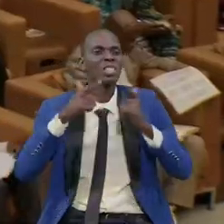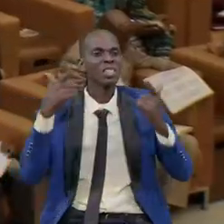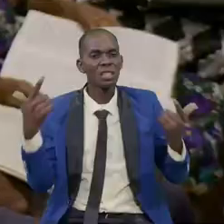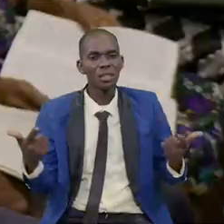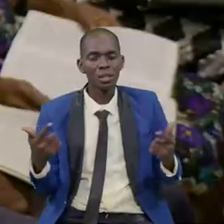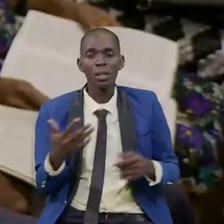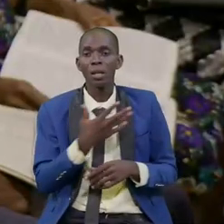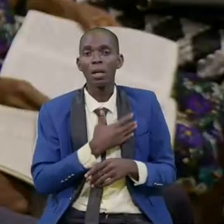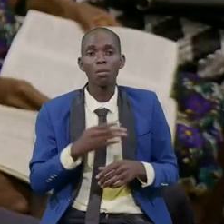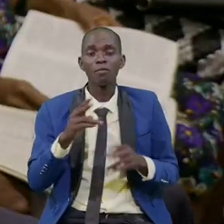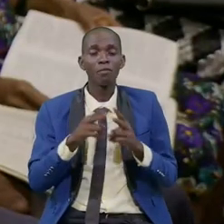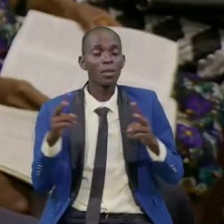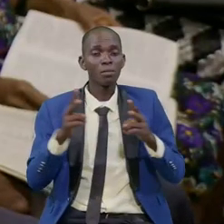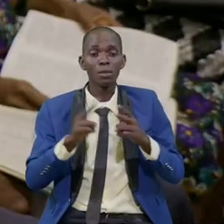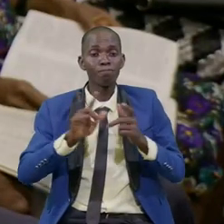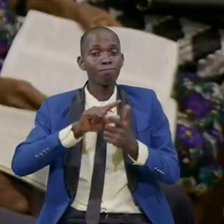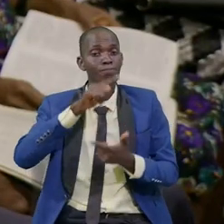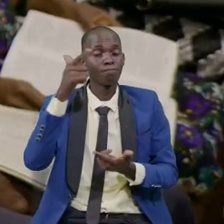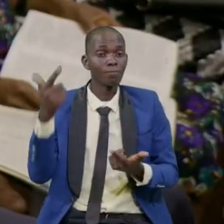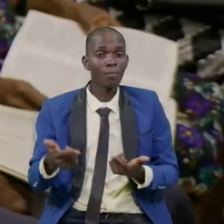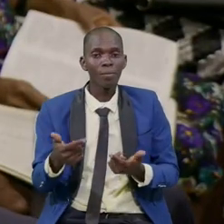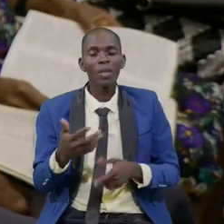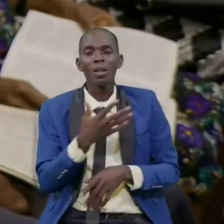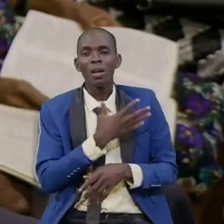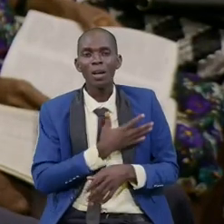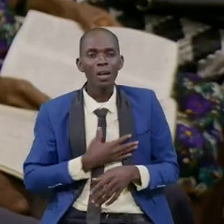vents impétueux